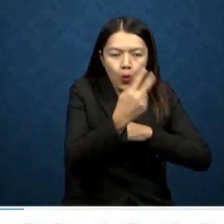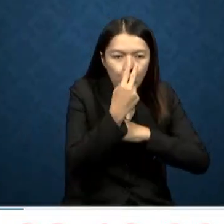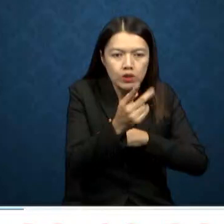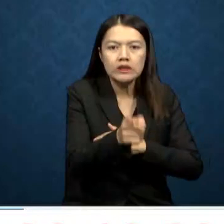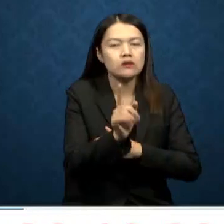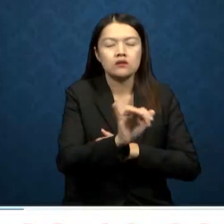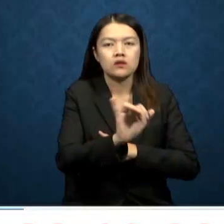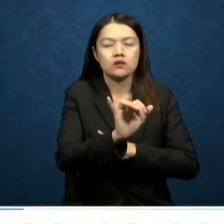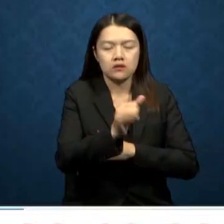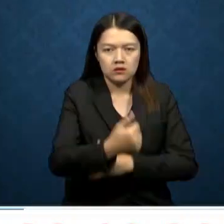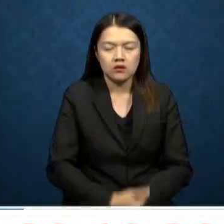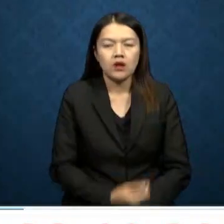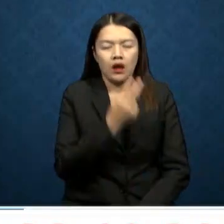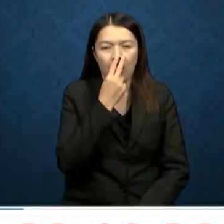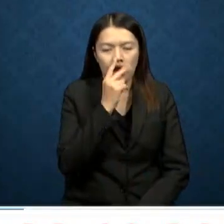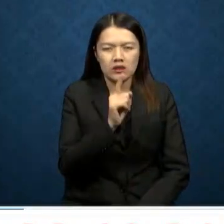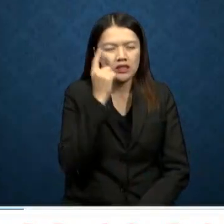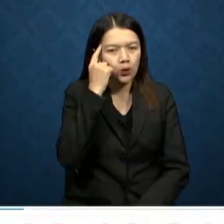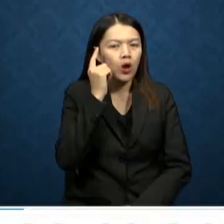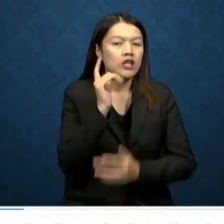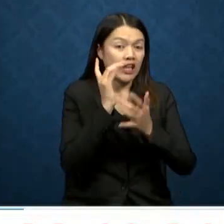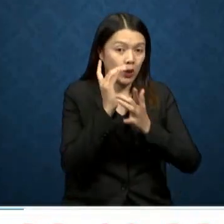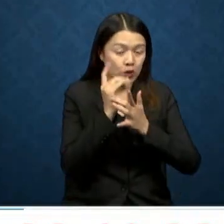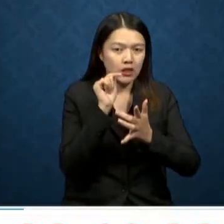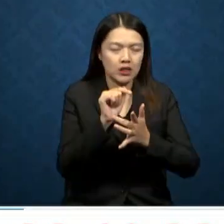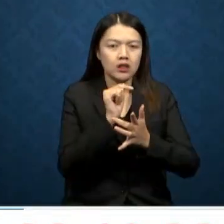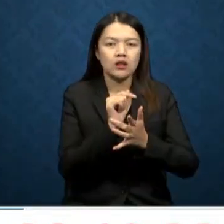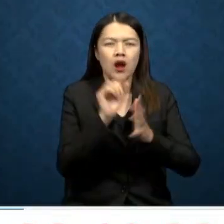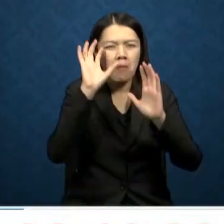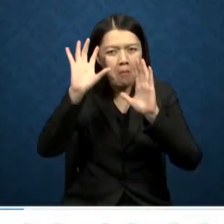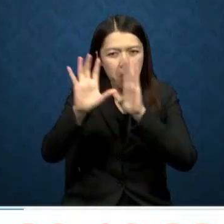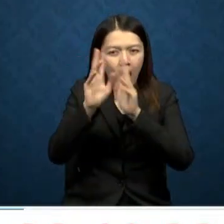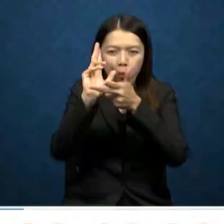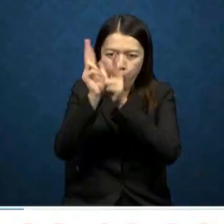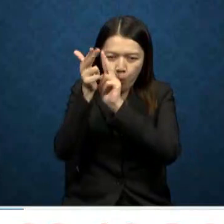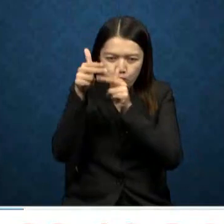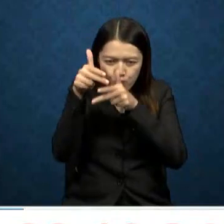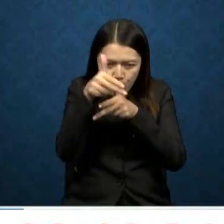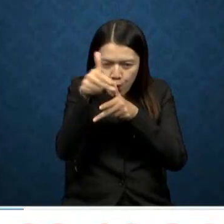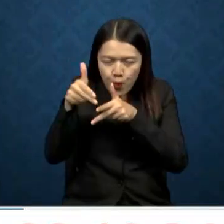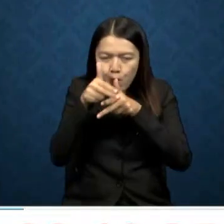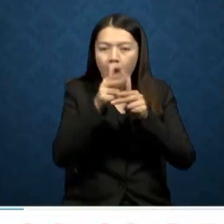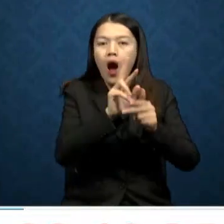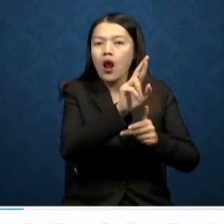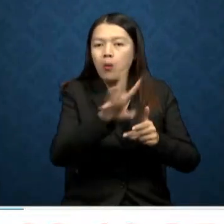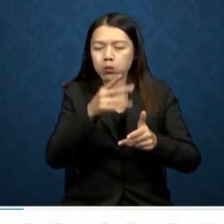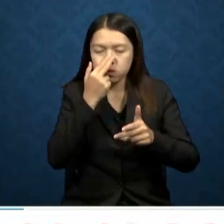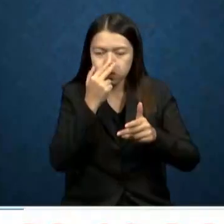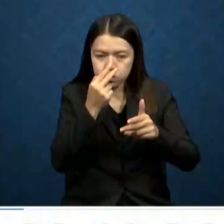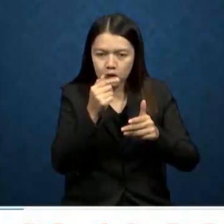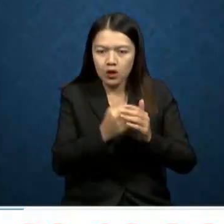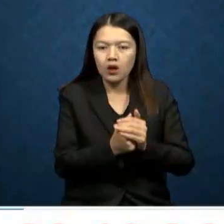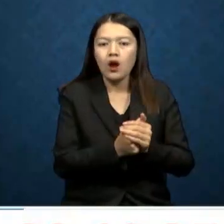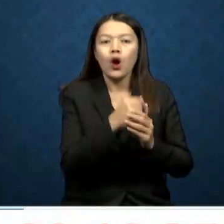จริงจึงเห็นว่าควรนำเทคโนโลยีภาพเสมือนจริงของพื้นที่ของระบบออนไลน์เช่น